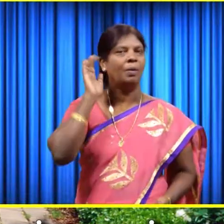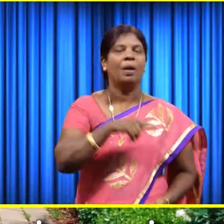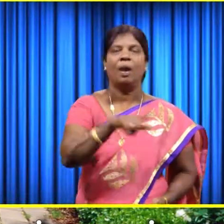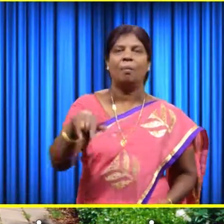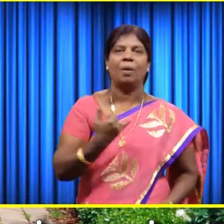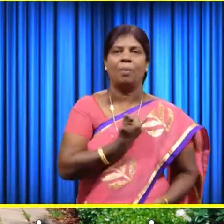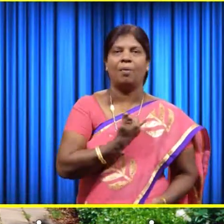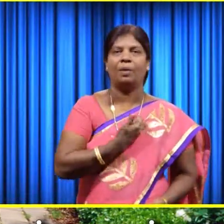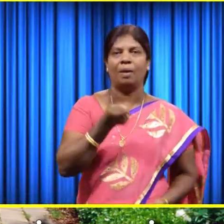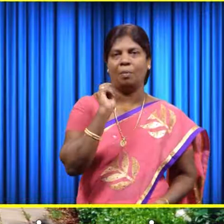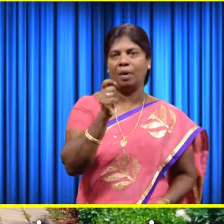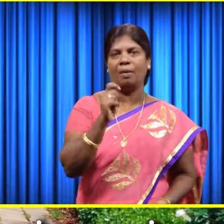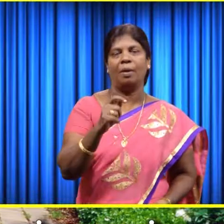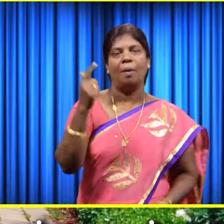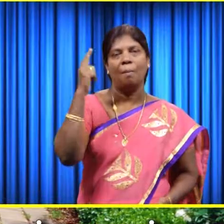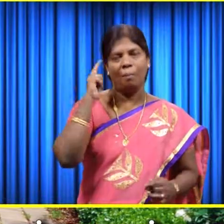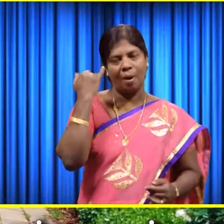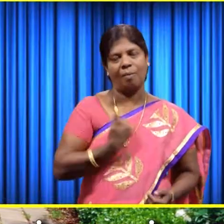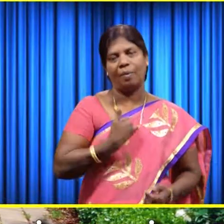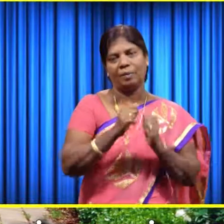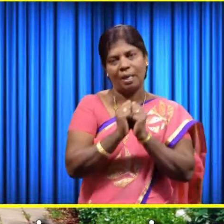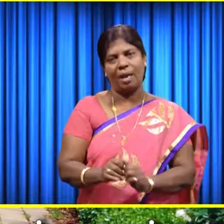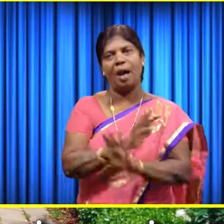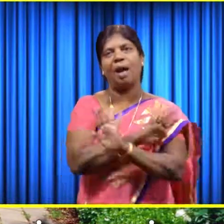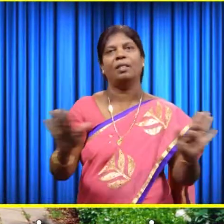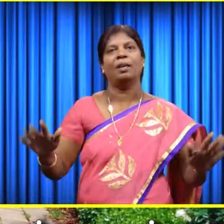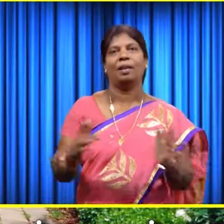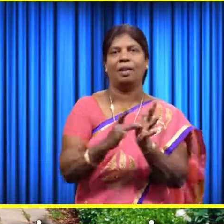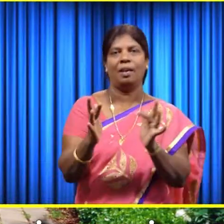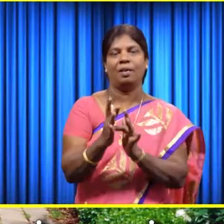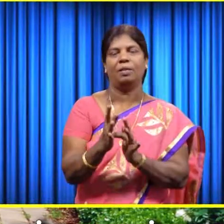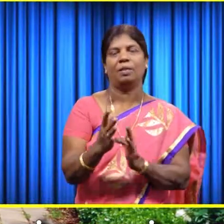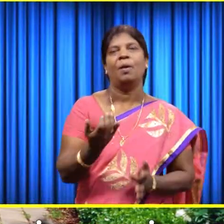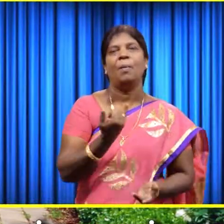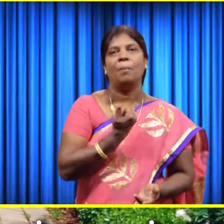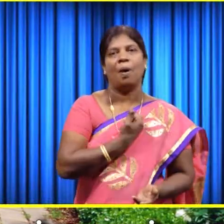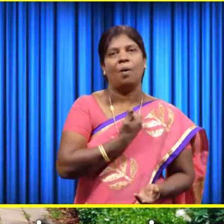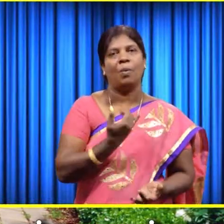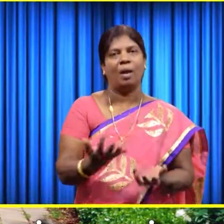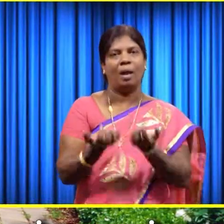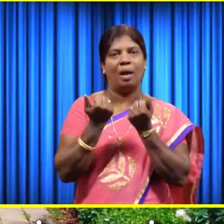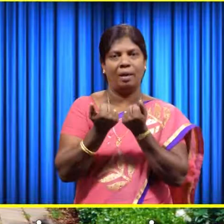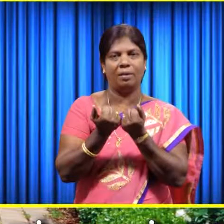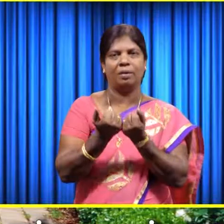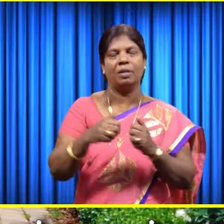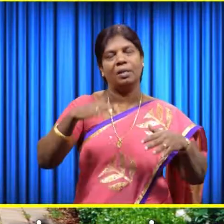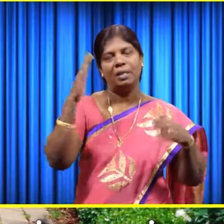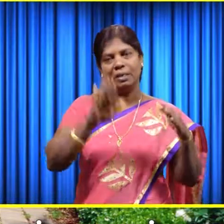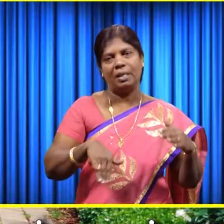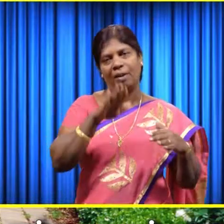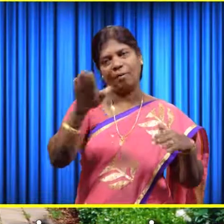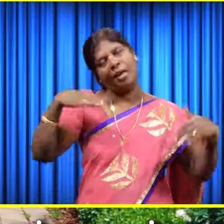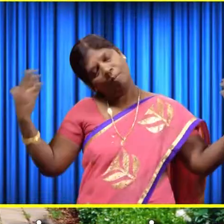பாவத்தை மன்னிக்கும்படியாகவே பாவமே அறியாத இயேசு கிறிஸ்து நமக்காக பாவமாக்கப்பட்டு பரிகார பலியாக